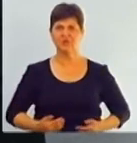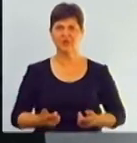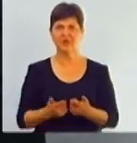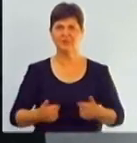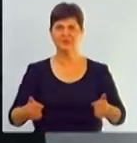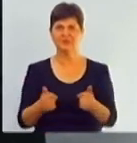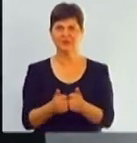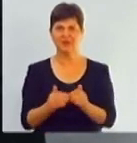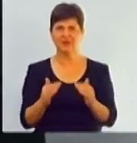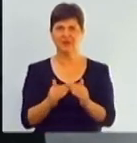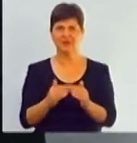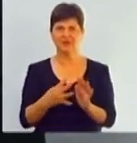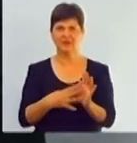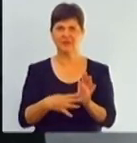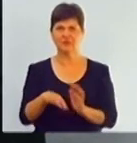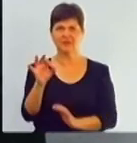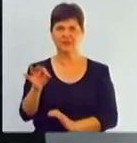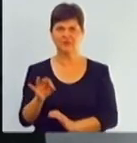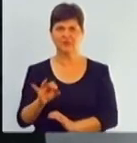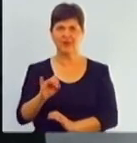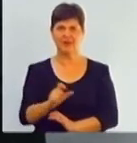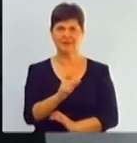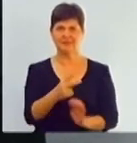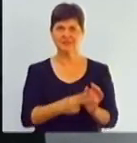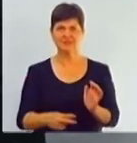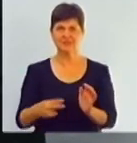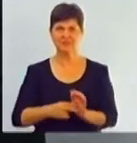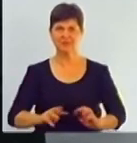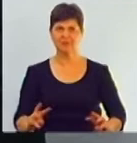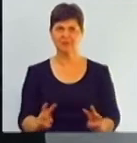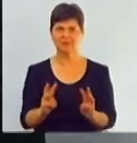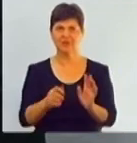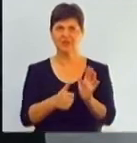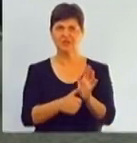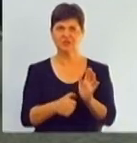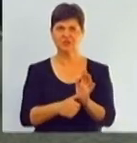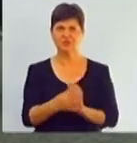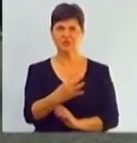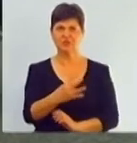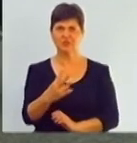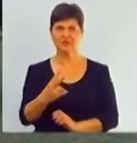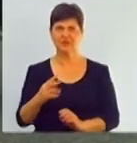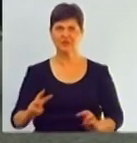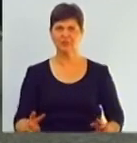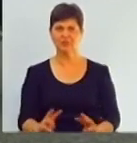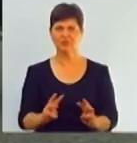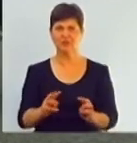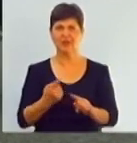ніж 90%. Із 77 пожеж, які виникли, 642 пожежі виникли саме в житловому